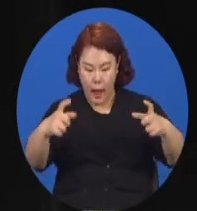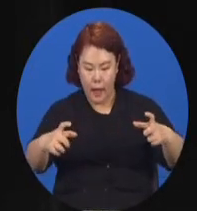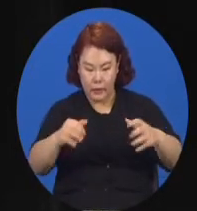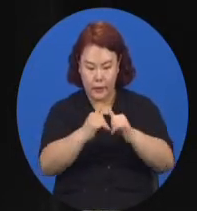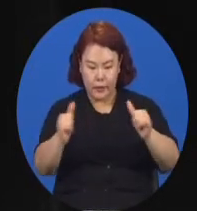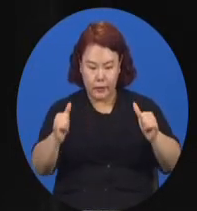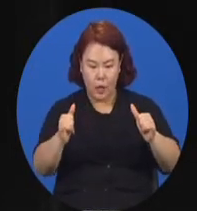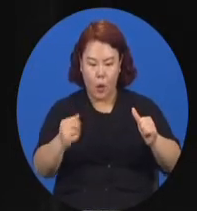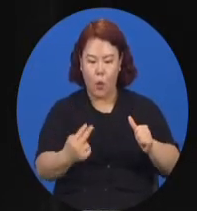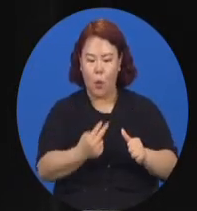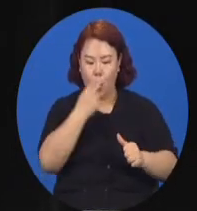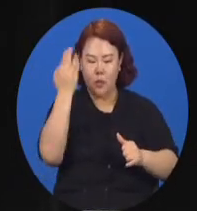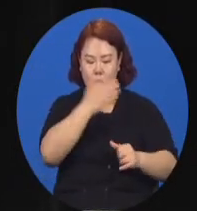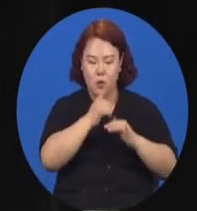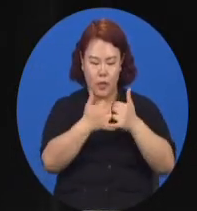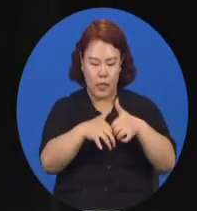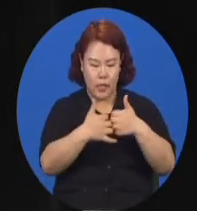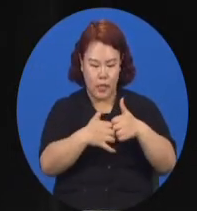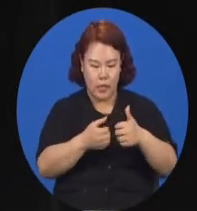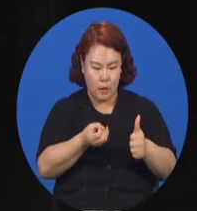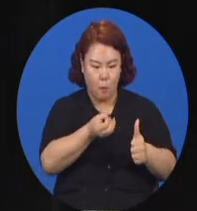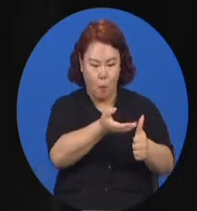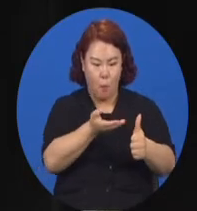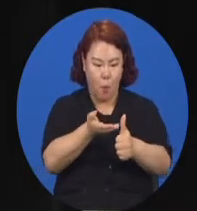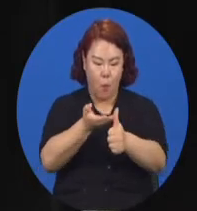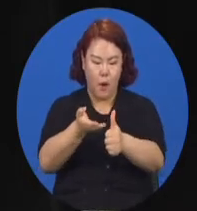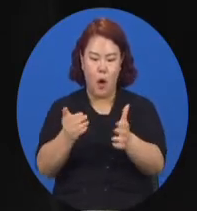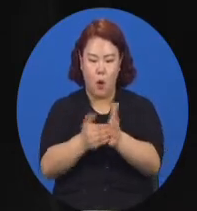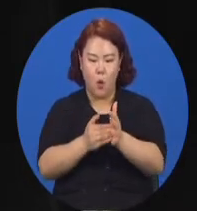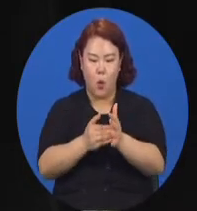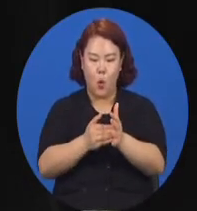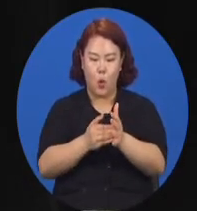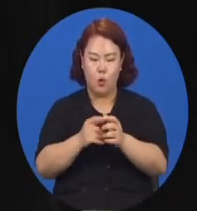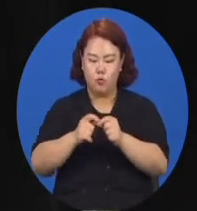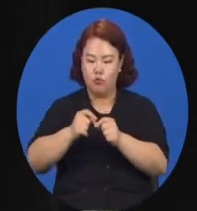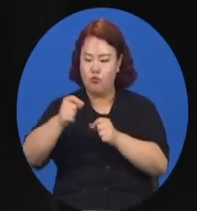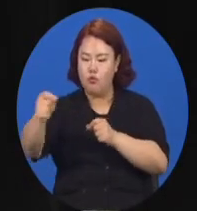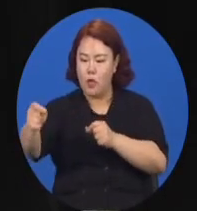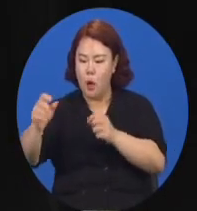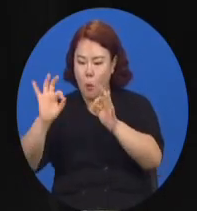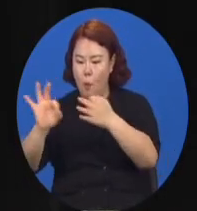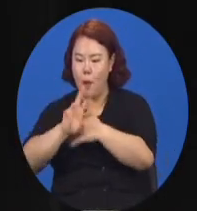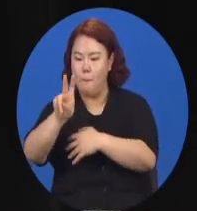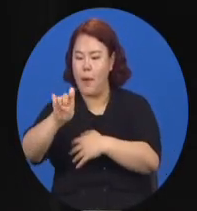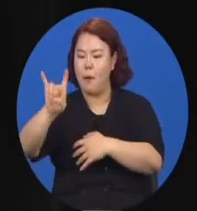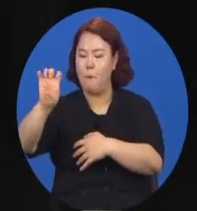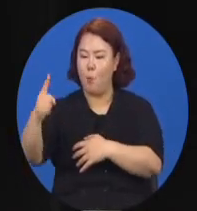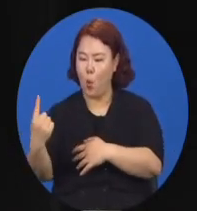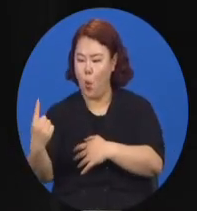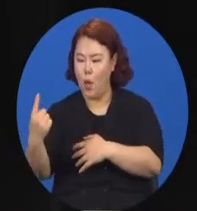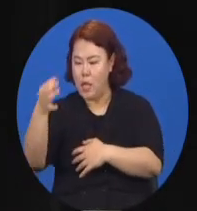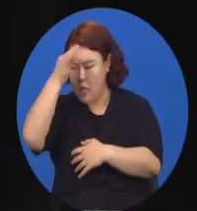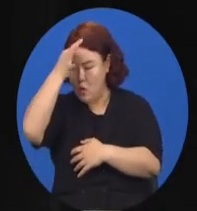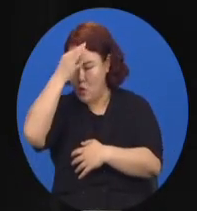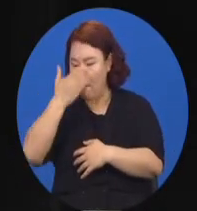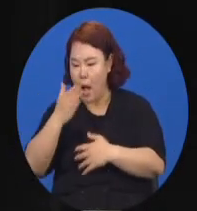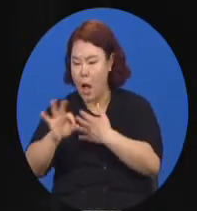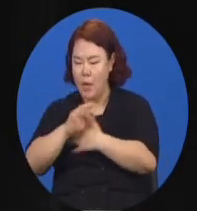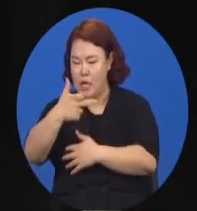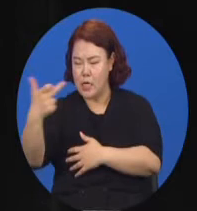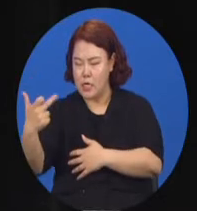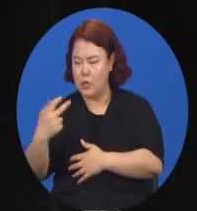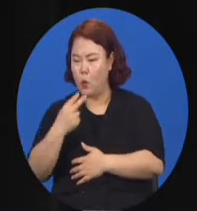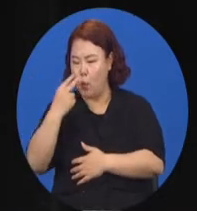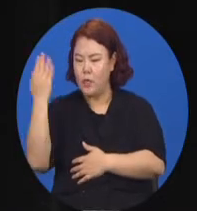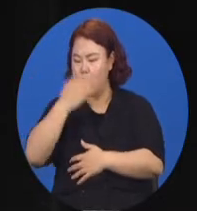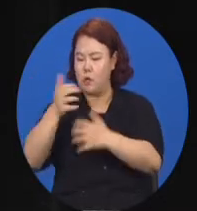공기청정기를 보급하고 그다음에 중장기적으로는 매포 지역에 기술이 허하면 대형 그 공기청정기도 세우고